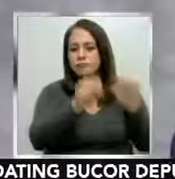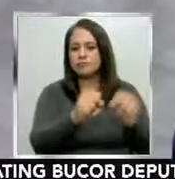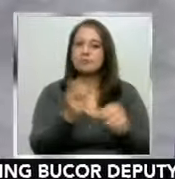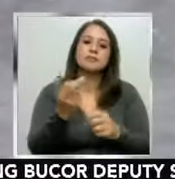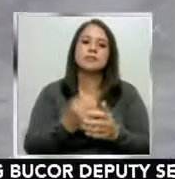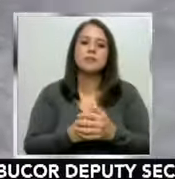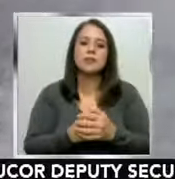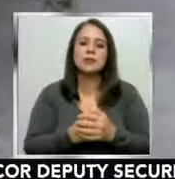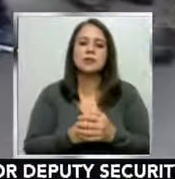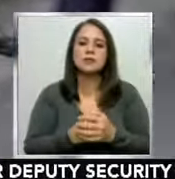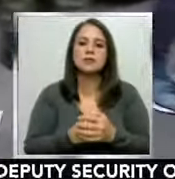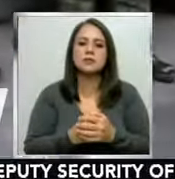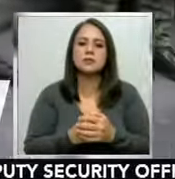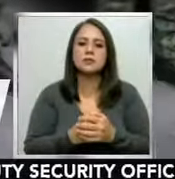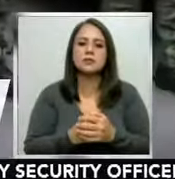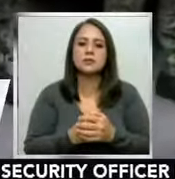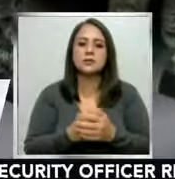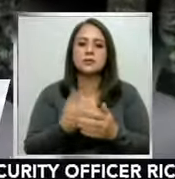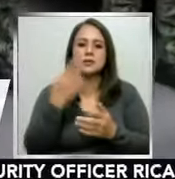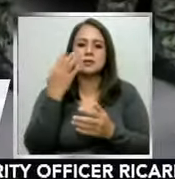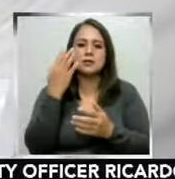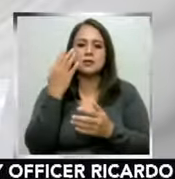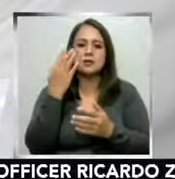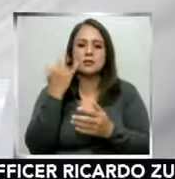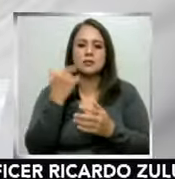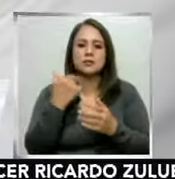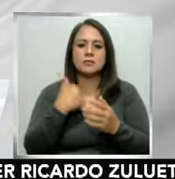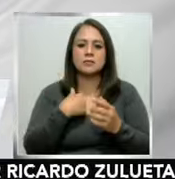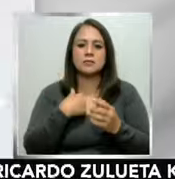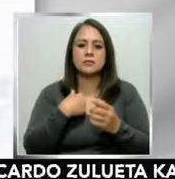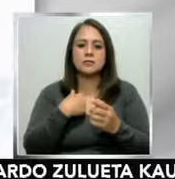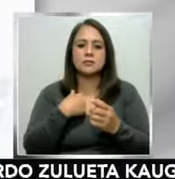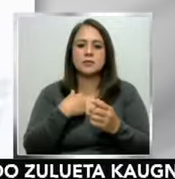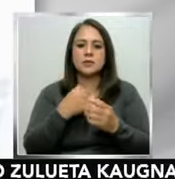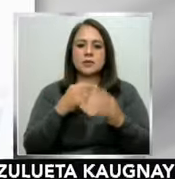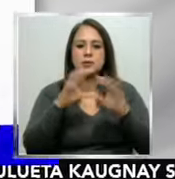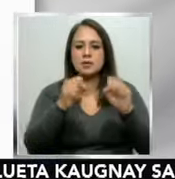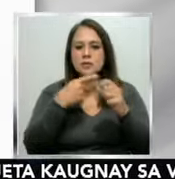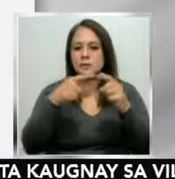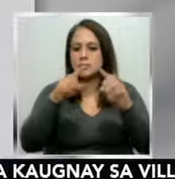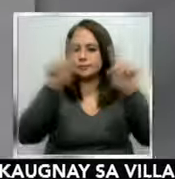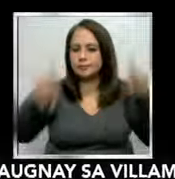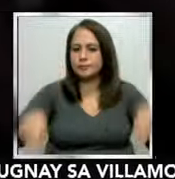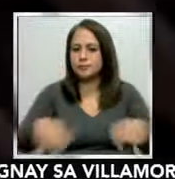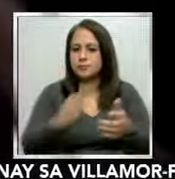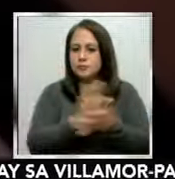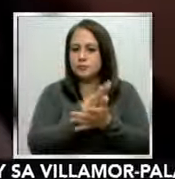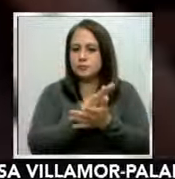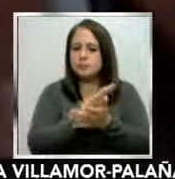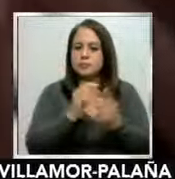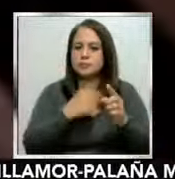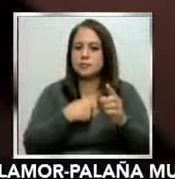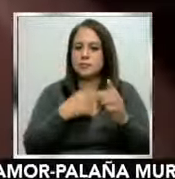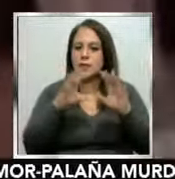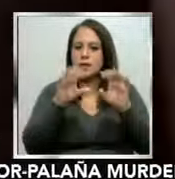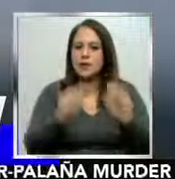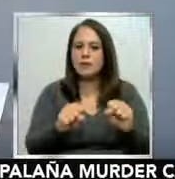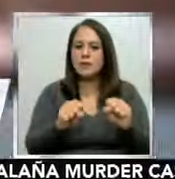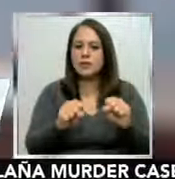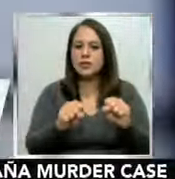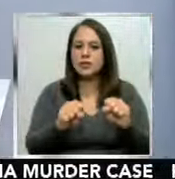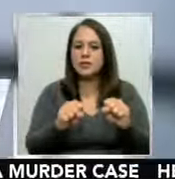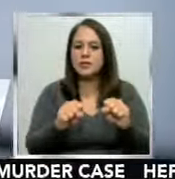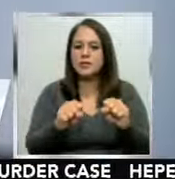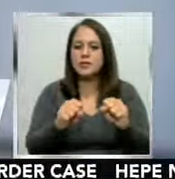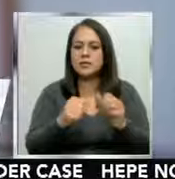Ito kasi ang address ni Bantag na nakalagay sa warrant of arrest na atatanggap lang kanina ng Caloocan Police. May mga sapatos sa hagdan